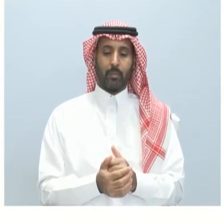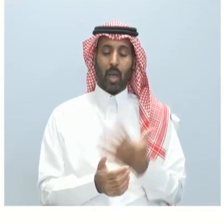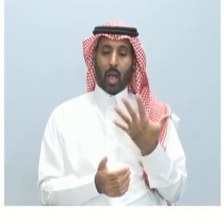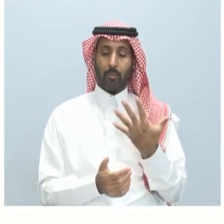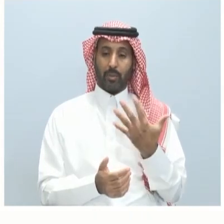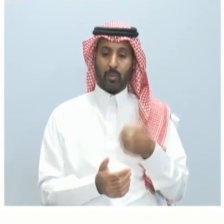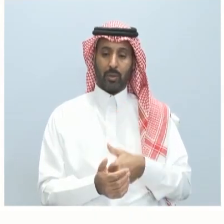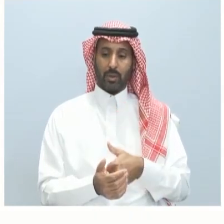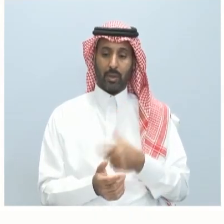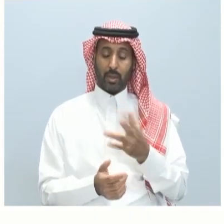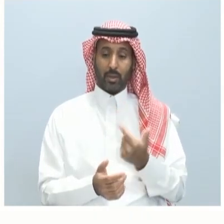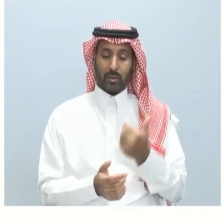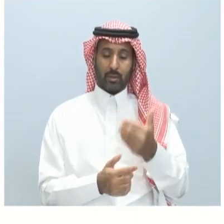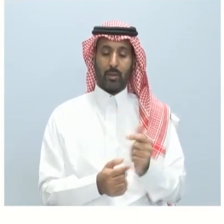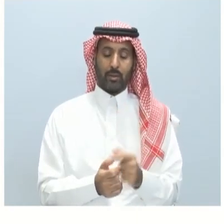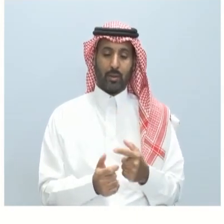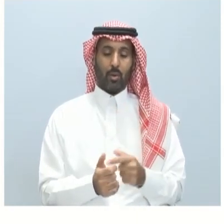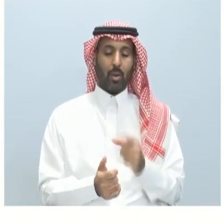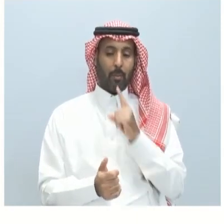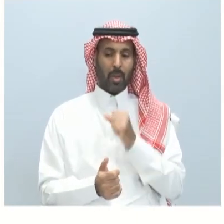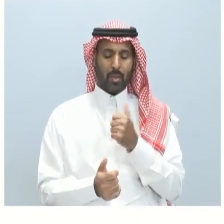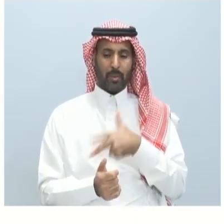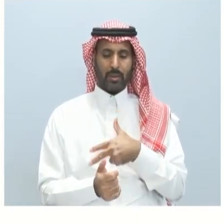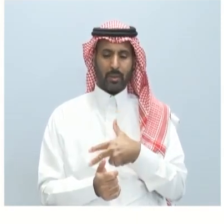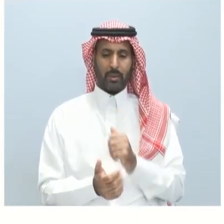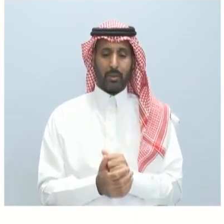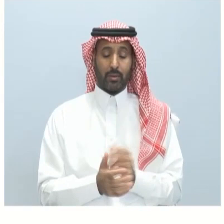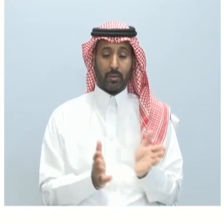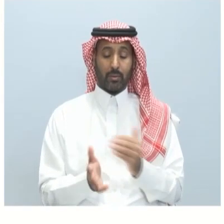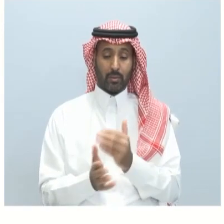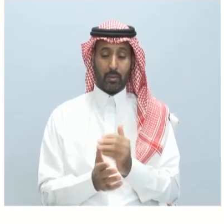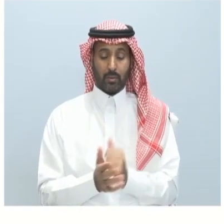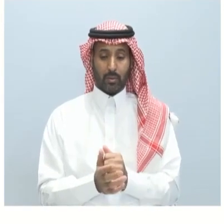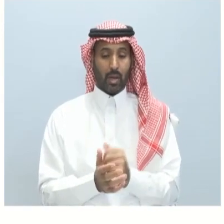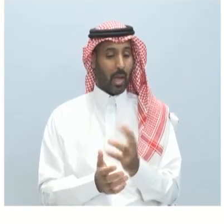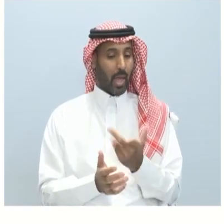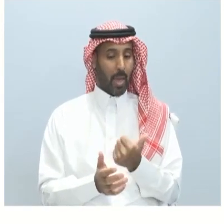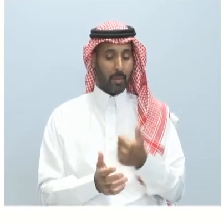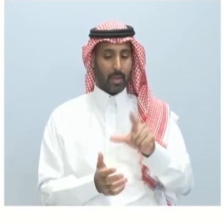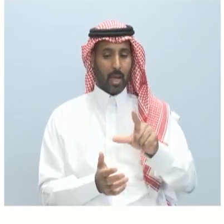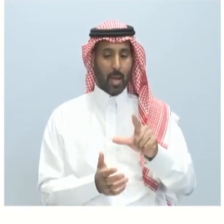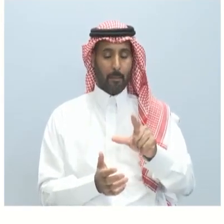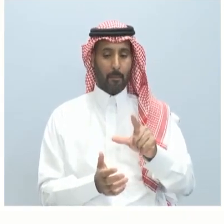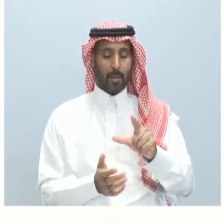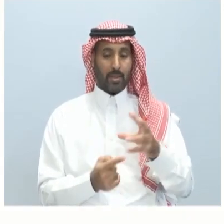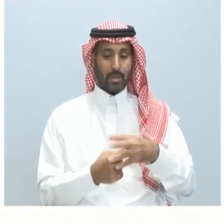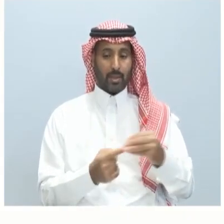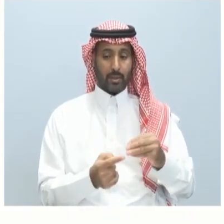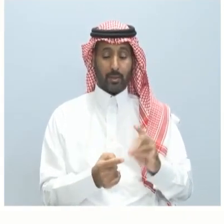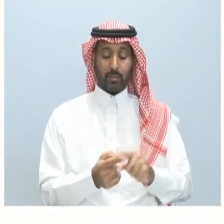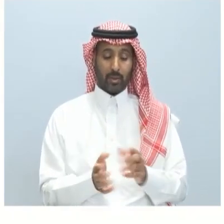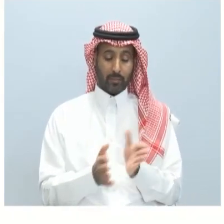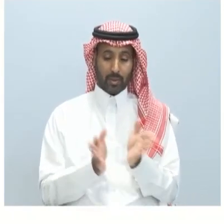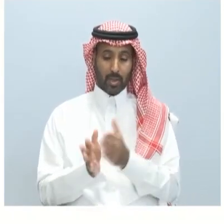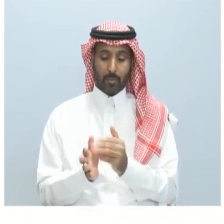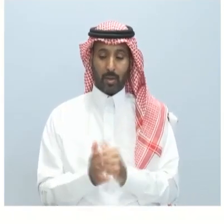65 درجه وتساوي 180 درجه اذا في الطرف الايمن نريد ان نوجد قيمه ل اذا نطرح من الطرف الايمن